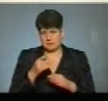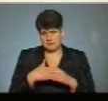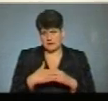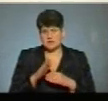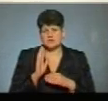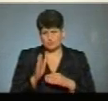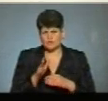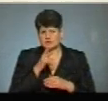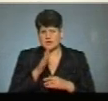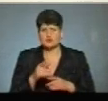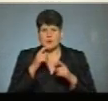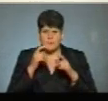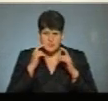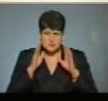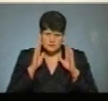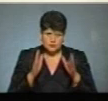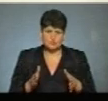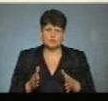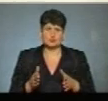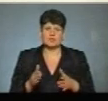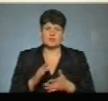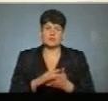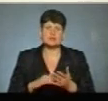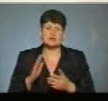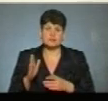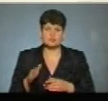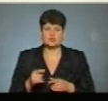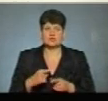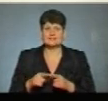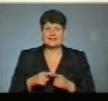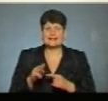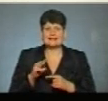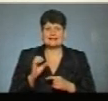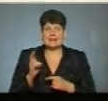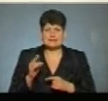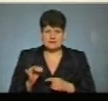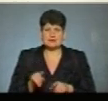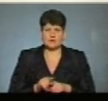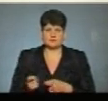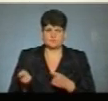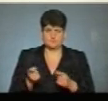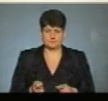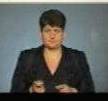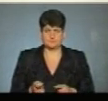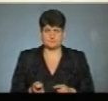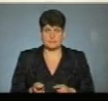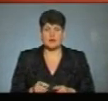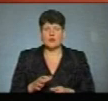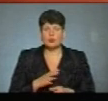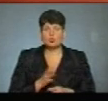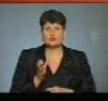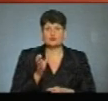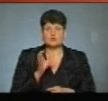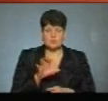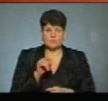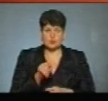найближчий час заїдуть і маски, і антисептики, і десь подальшому навіть розглядається, що швидкі тести теж будуть заїжджати.